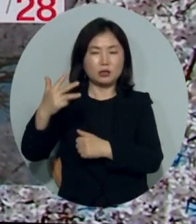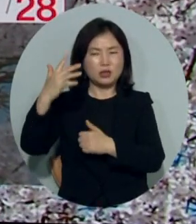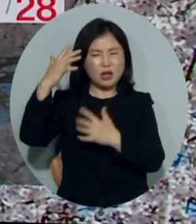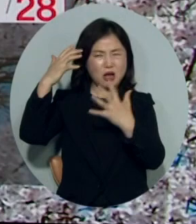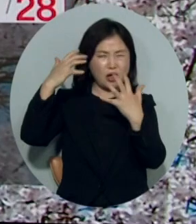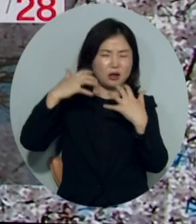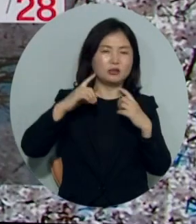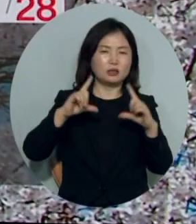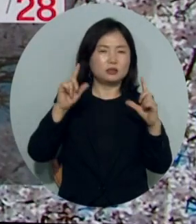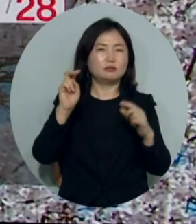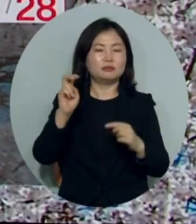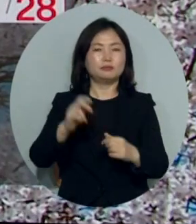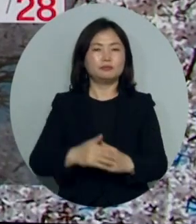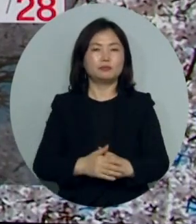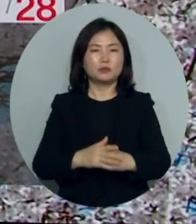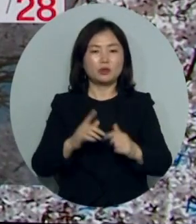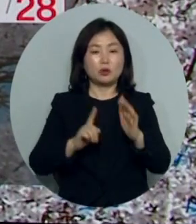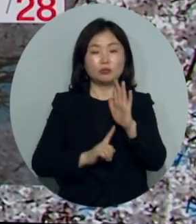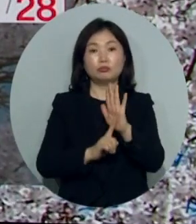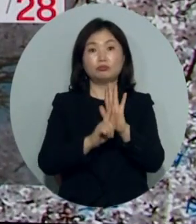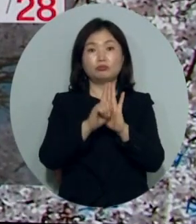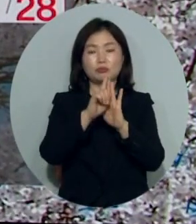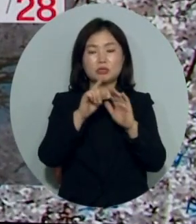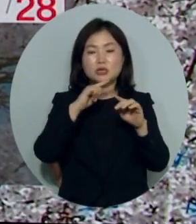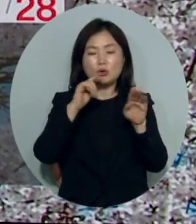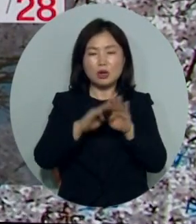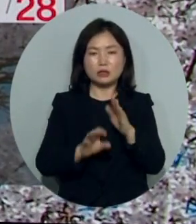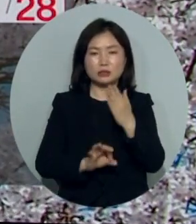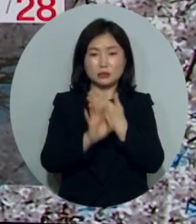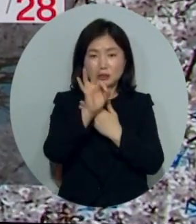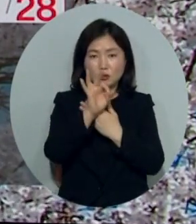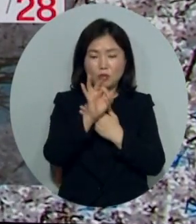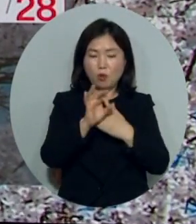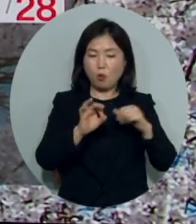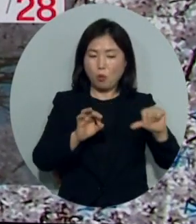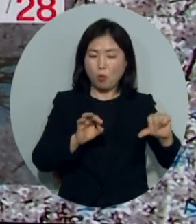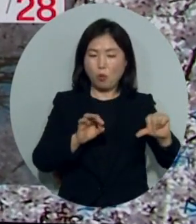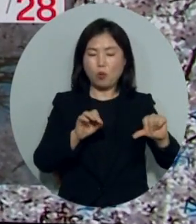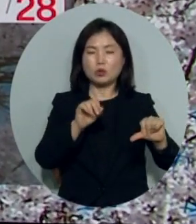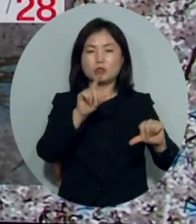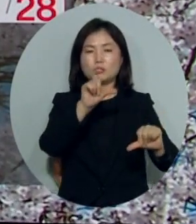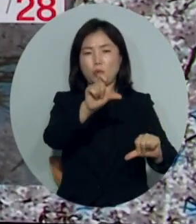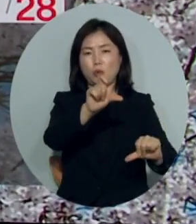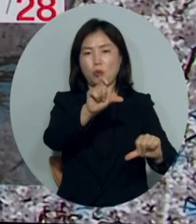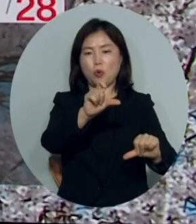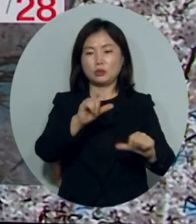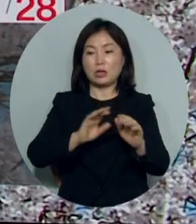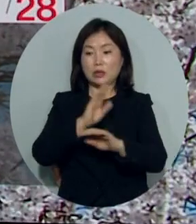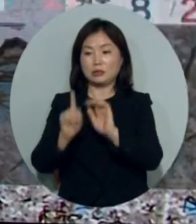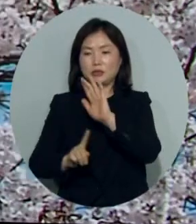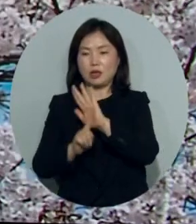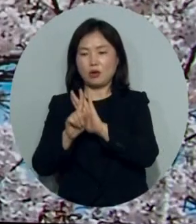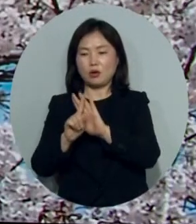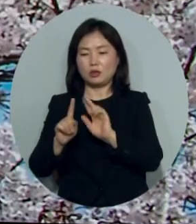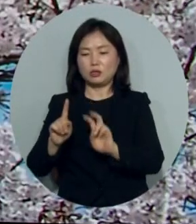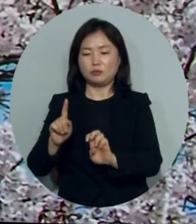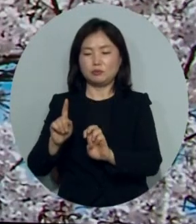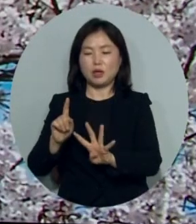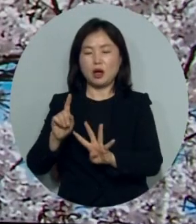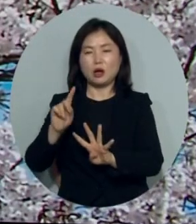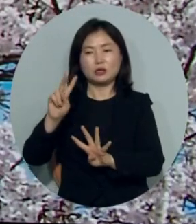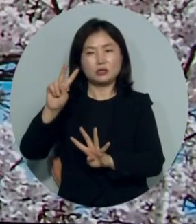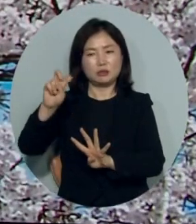날씨를 보이겠습니다. 기온은 쑥쑥 올라가 일요일 아침 최저 기온은 5도에서 15도 분포, 낮 최고 기온은